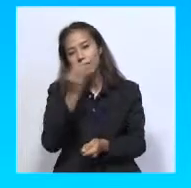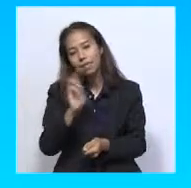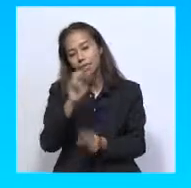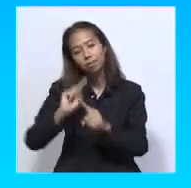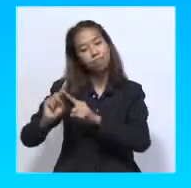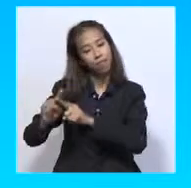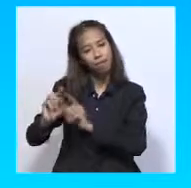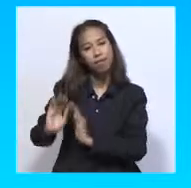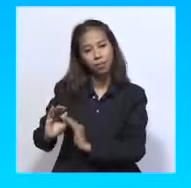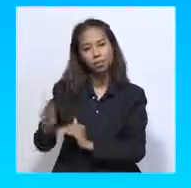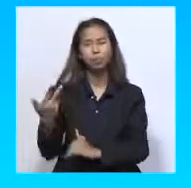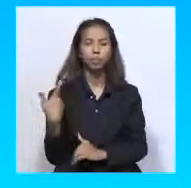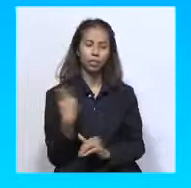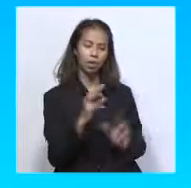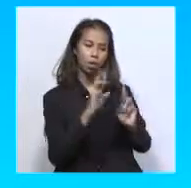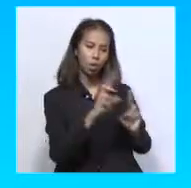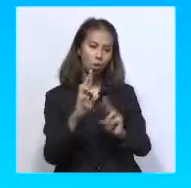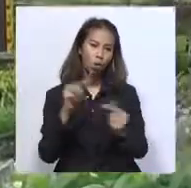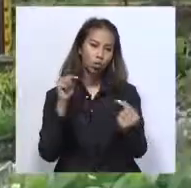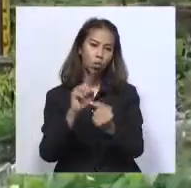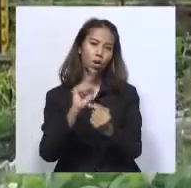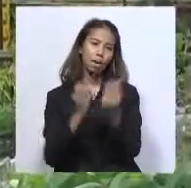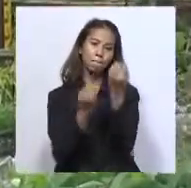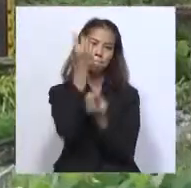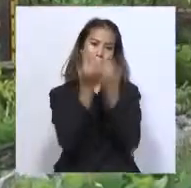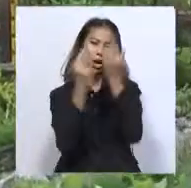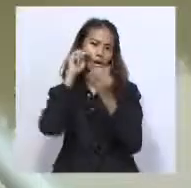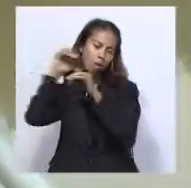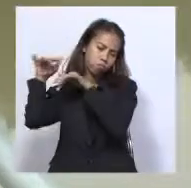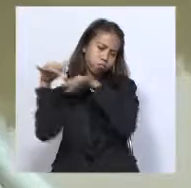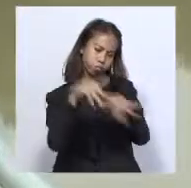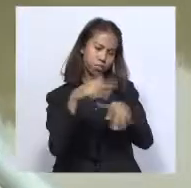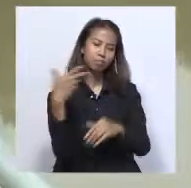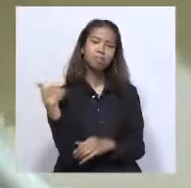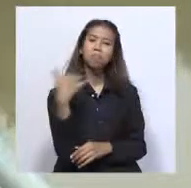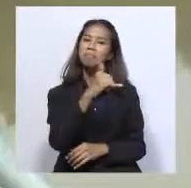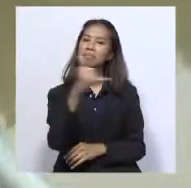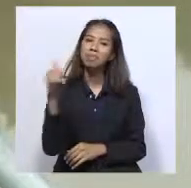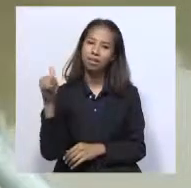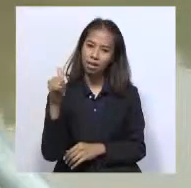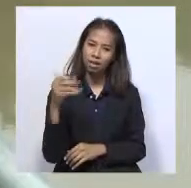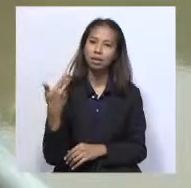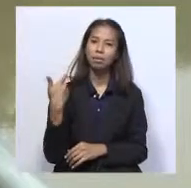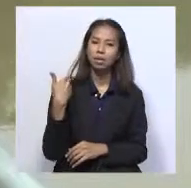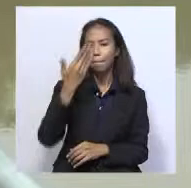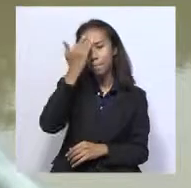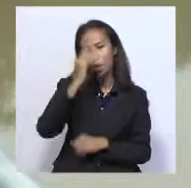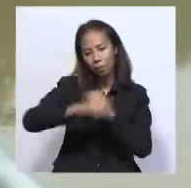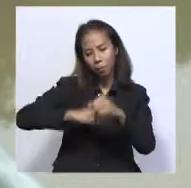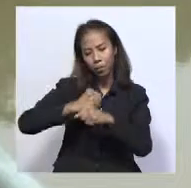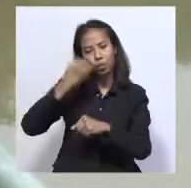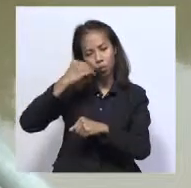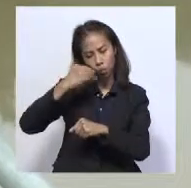ครับรวมทั้งมีการเฝ้าระวังสถานการณ์น้ำป่านะครับที่มีโอกาสเหมือนกันนะครับที่จะเกิดขึ้นก็จะเกิดขึ้นทุกๆปีนะ